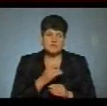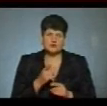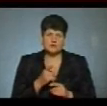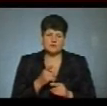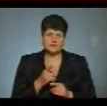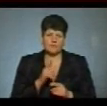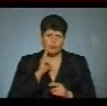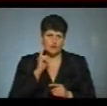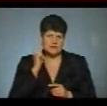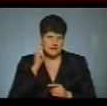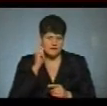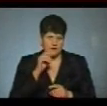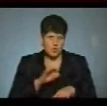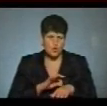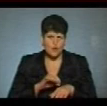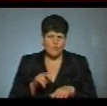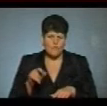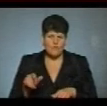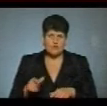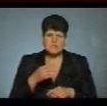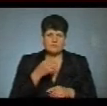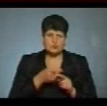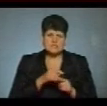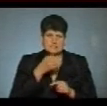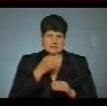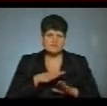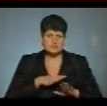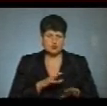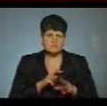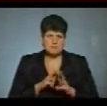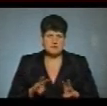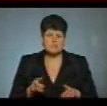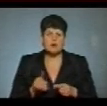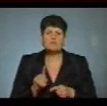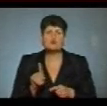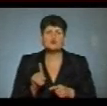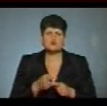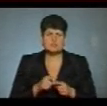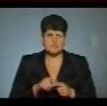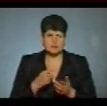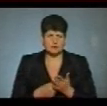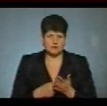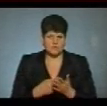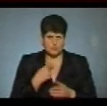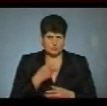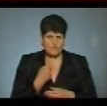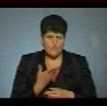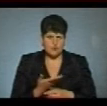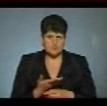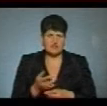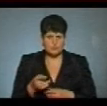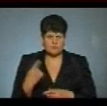достатньо молодий вік хворих, про це сказав заступник міністра охорони здоров'я, про що це може свідчити, і чи на Тернопільщині